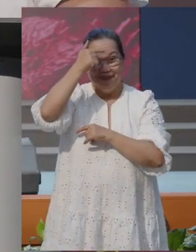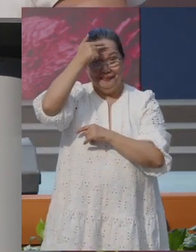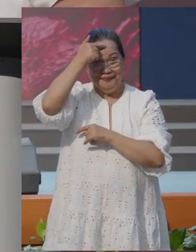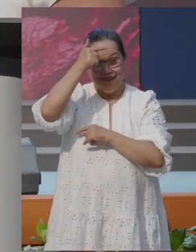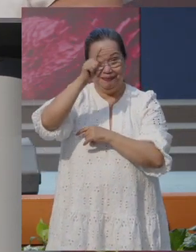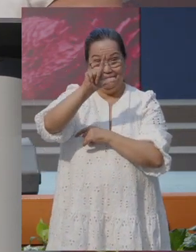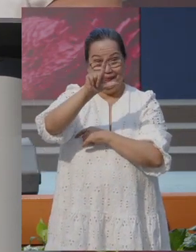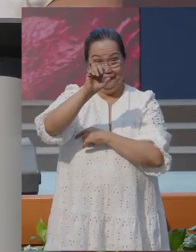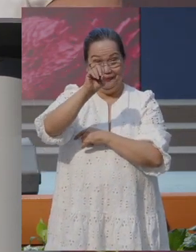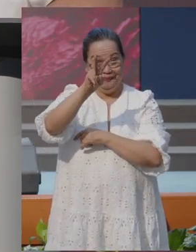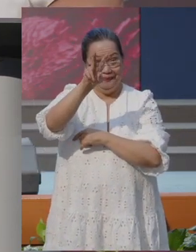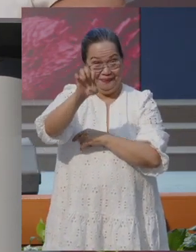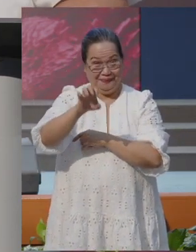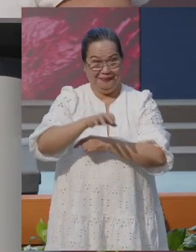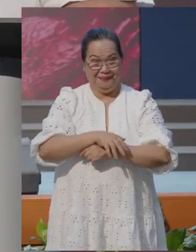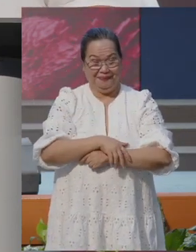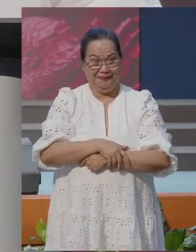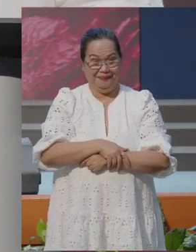No?